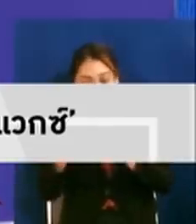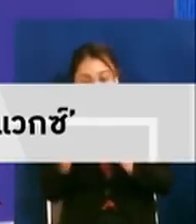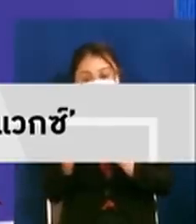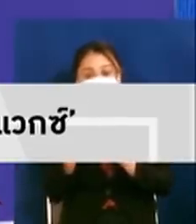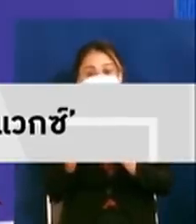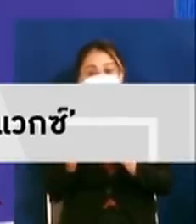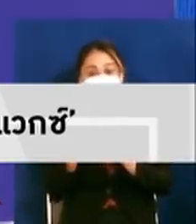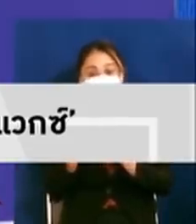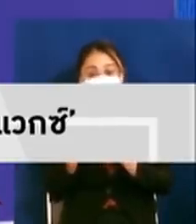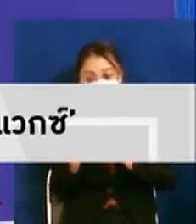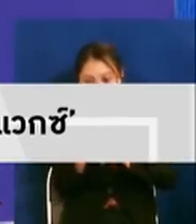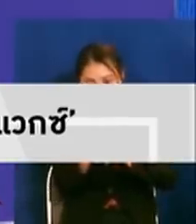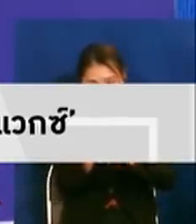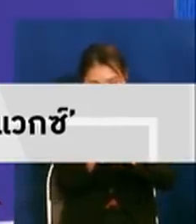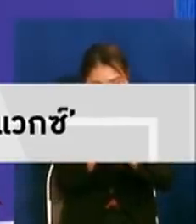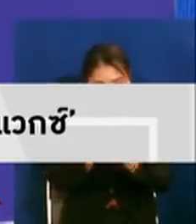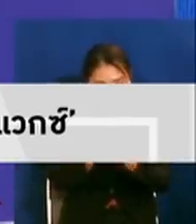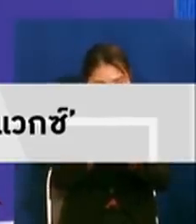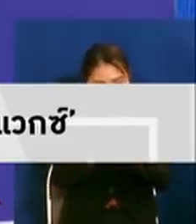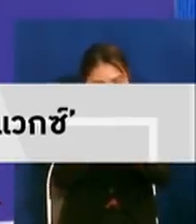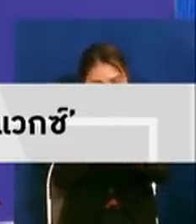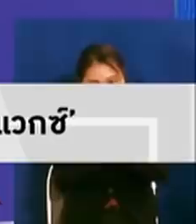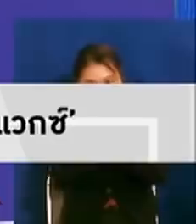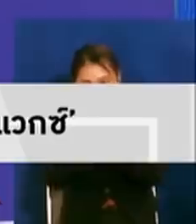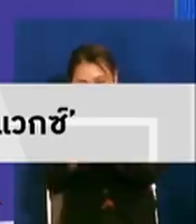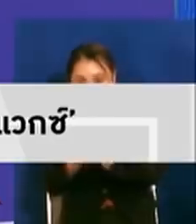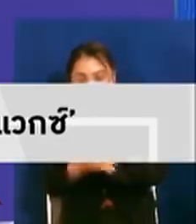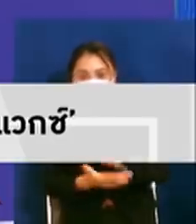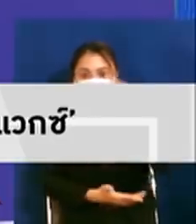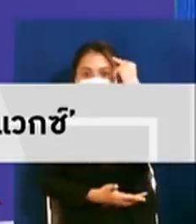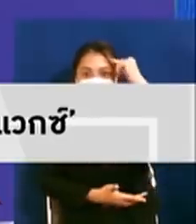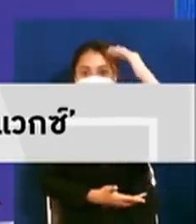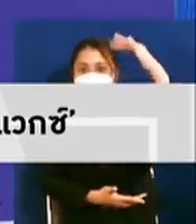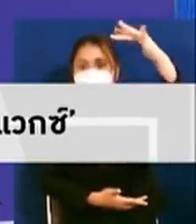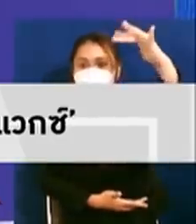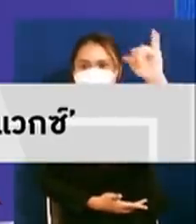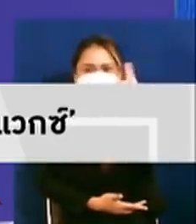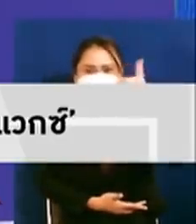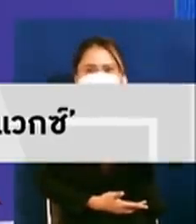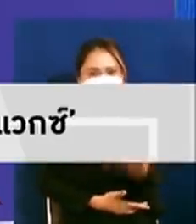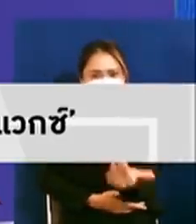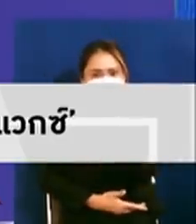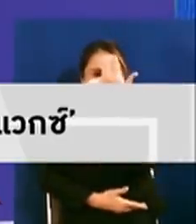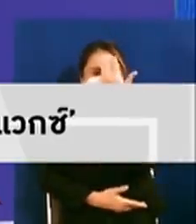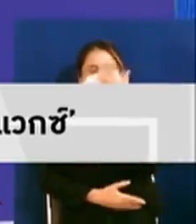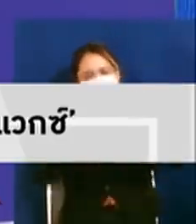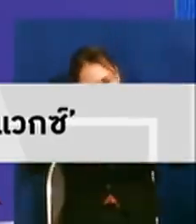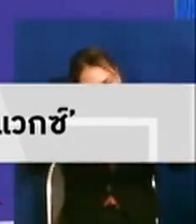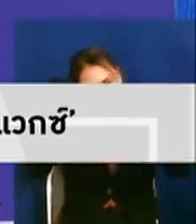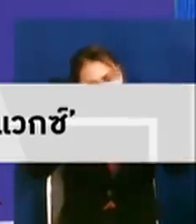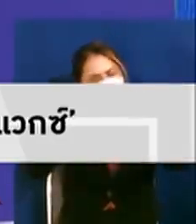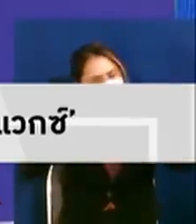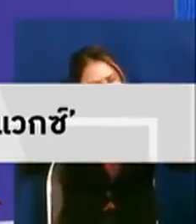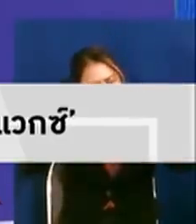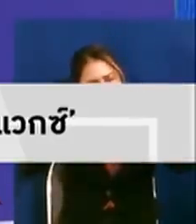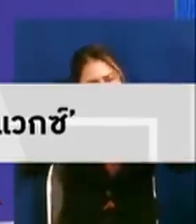ครับ โควัคเนี่ยสำหรับประเทศยากจน ใช่ ไอ้เราเนี่ยเข้าไปก็ ไม่อยู่ในเกณฑ์ที่จะรับวัคซีนฟรี ไม่อยู่